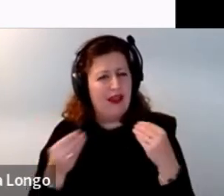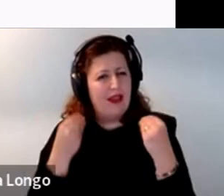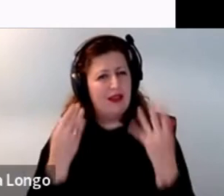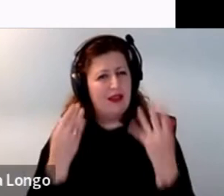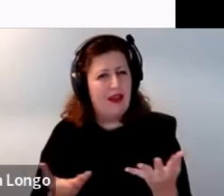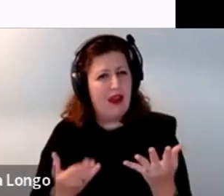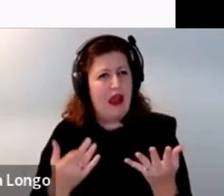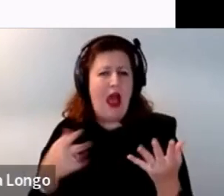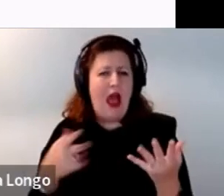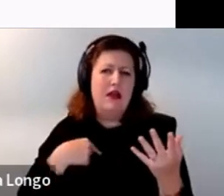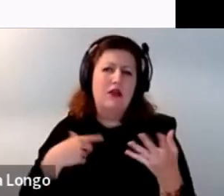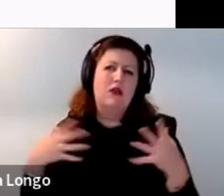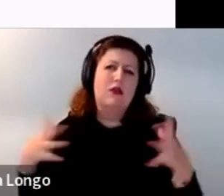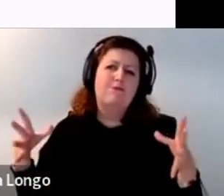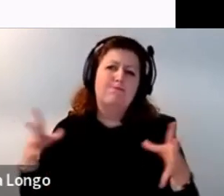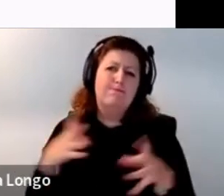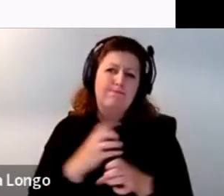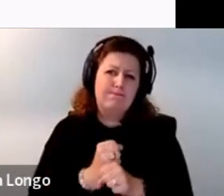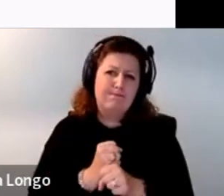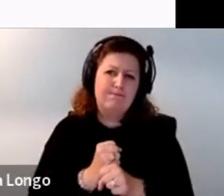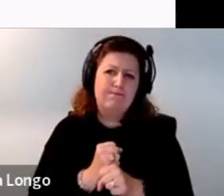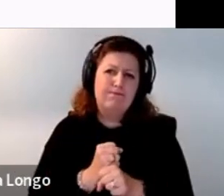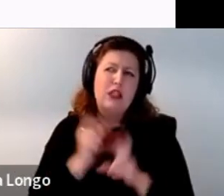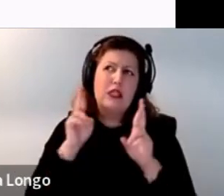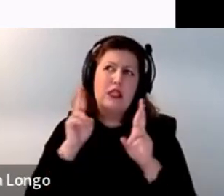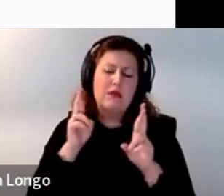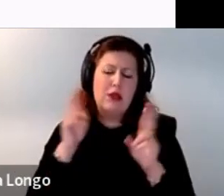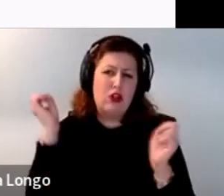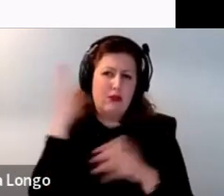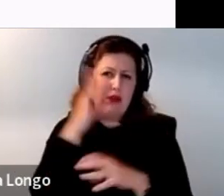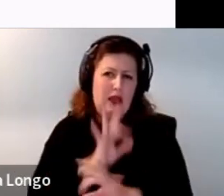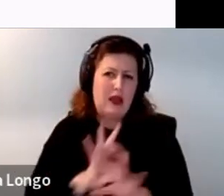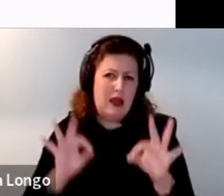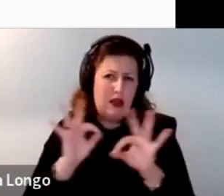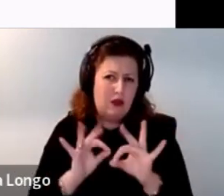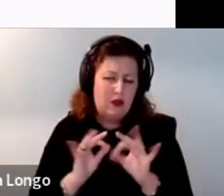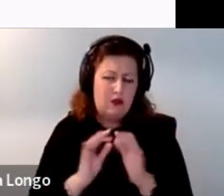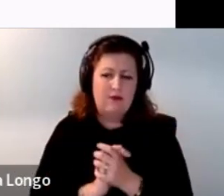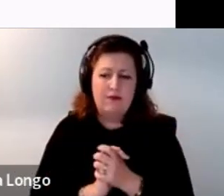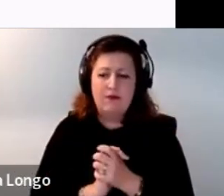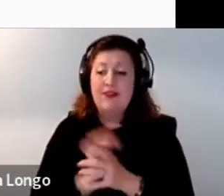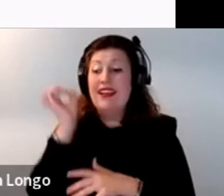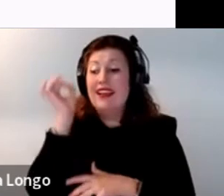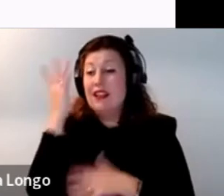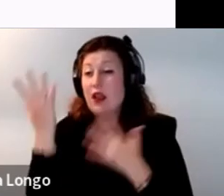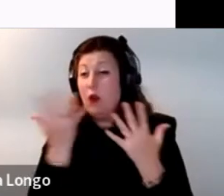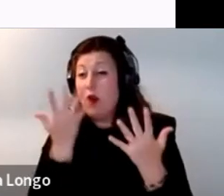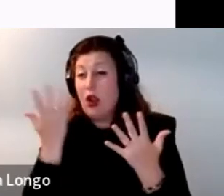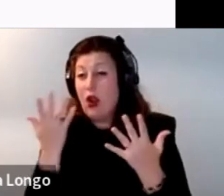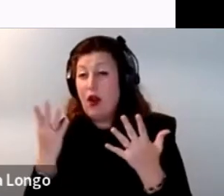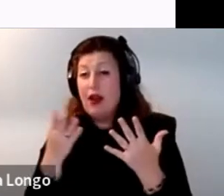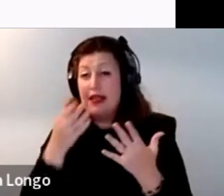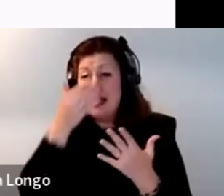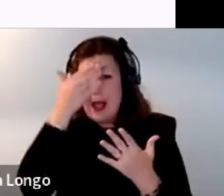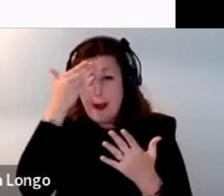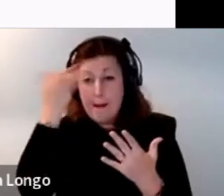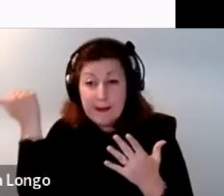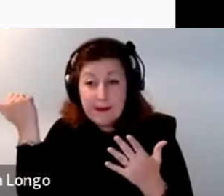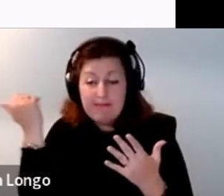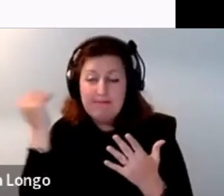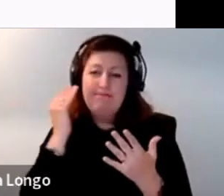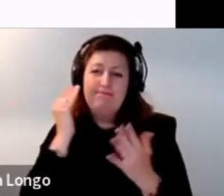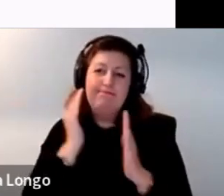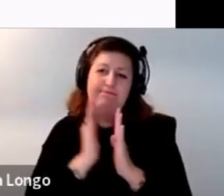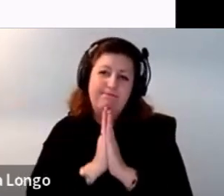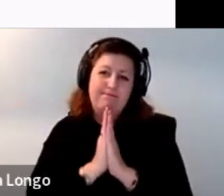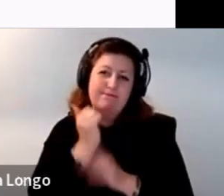Qui penso di non averne dimenticata nessuna. Se mi è sfuggito qualcosa, provvederò ad